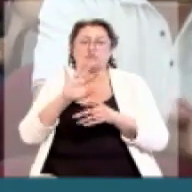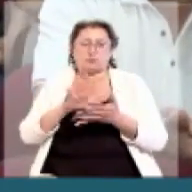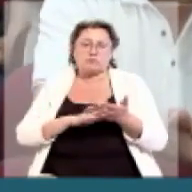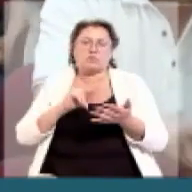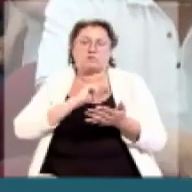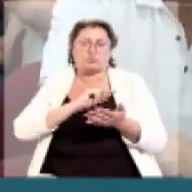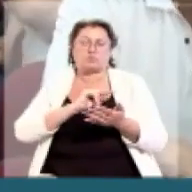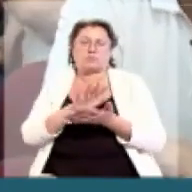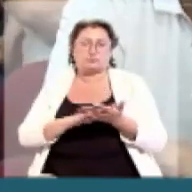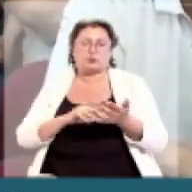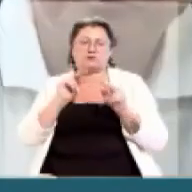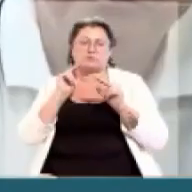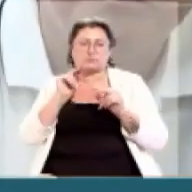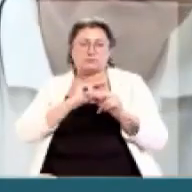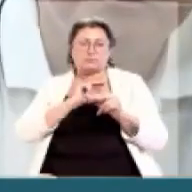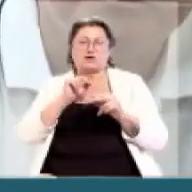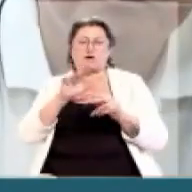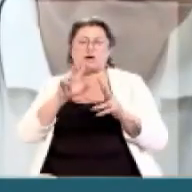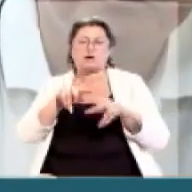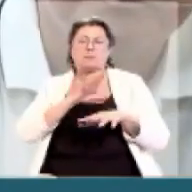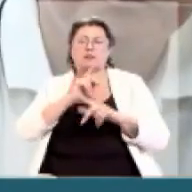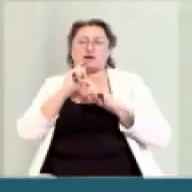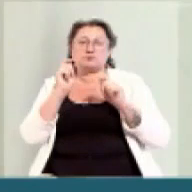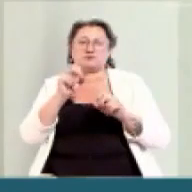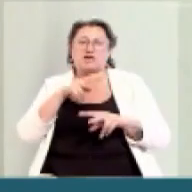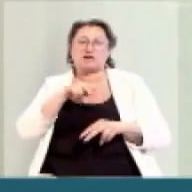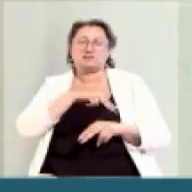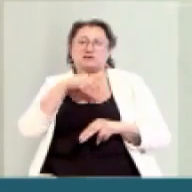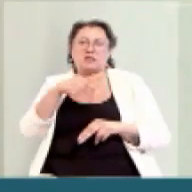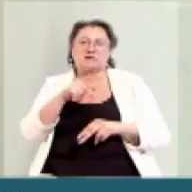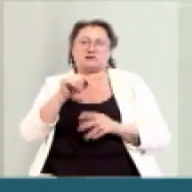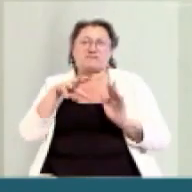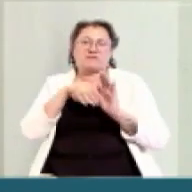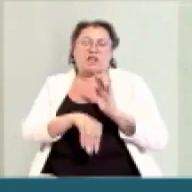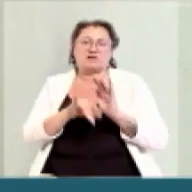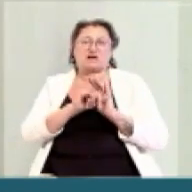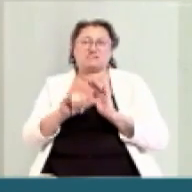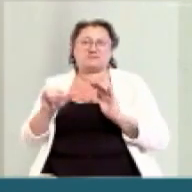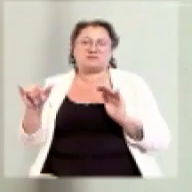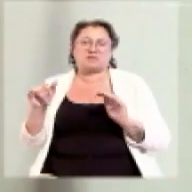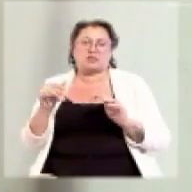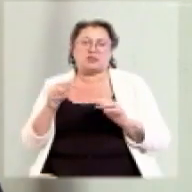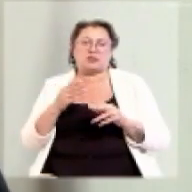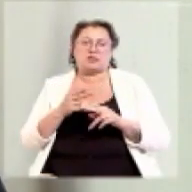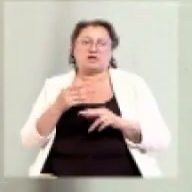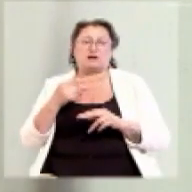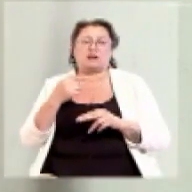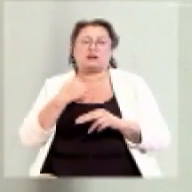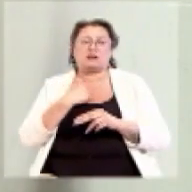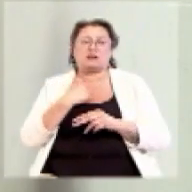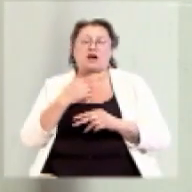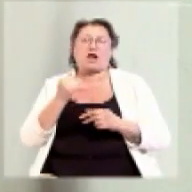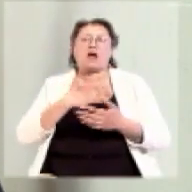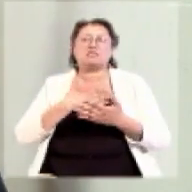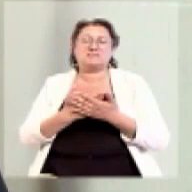осы саланы өркендетуге қосқан үлесі үшін арнайы төсбелгімен марапатталды. Мен белсенді зейнеткер ретінде бәріңізді